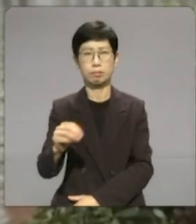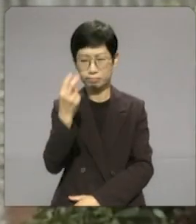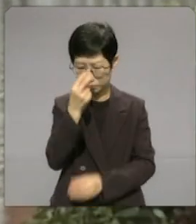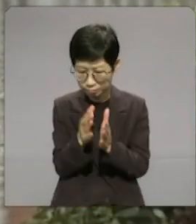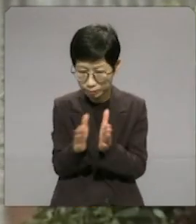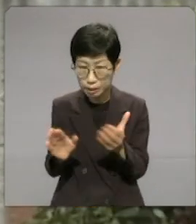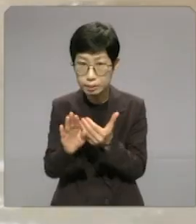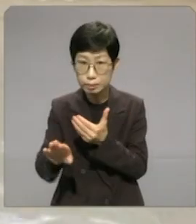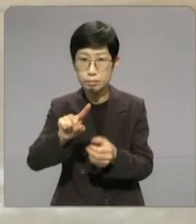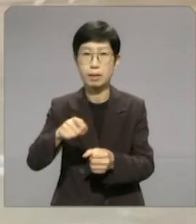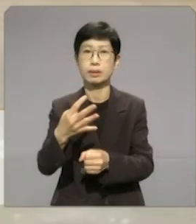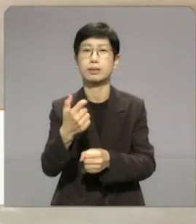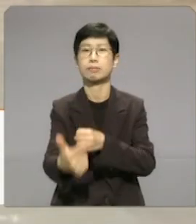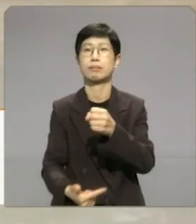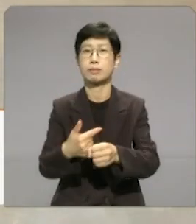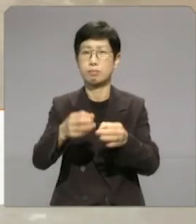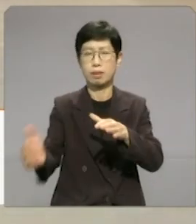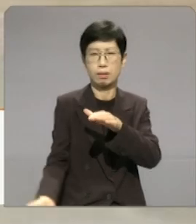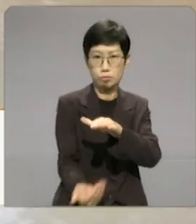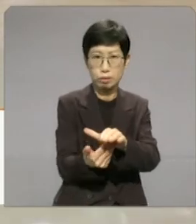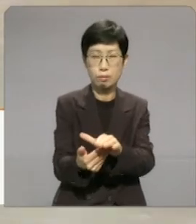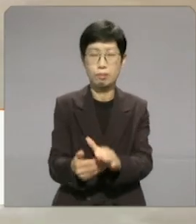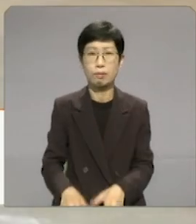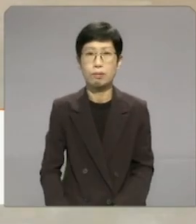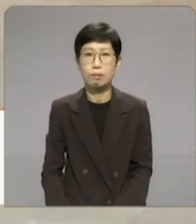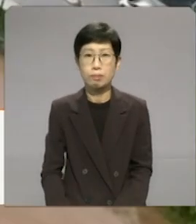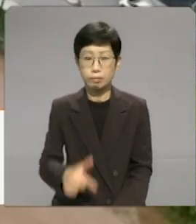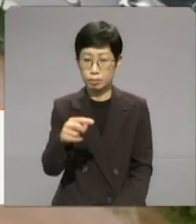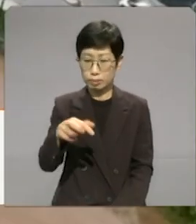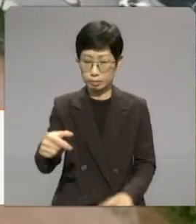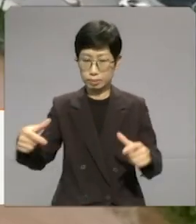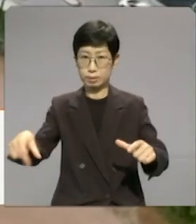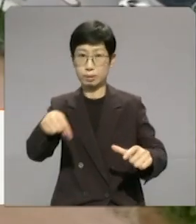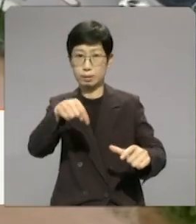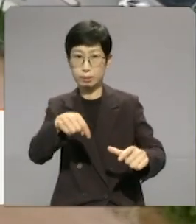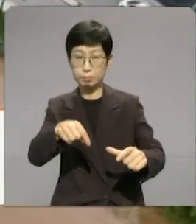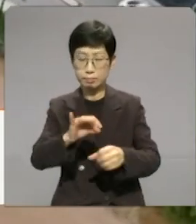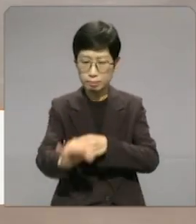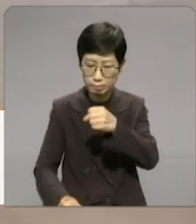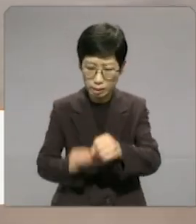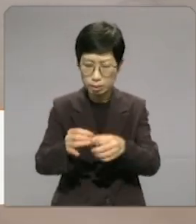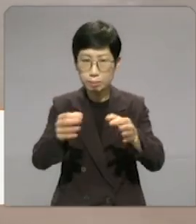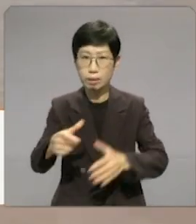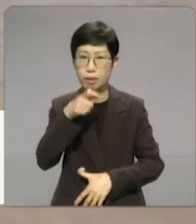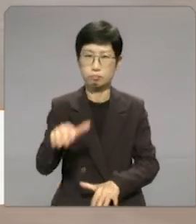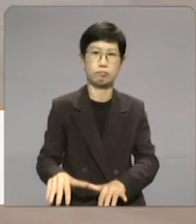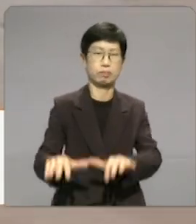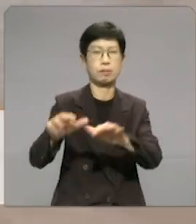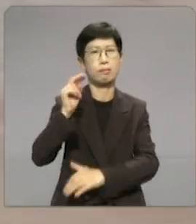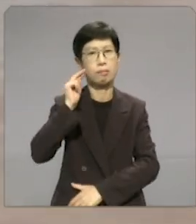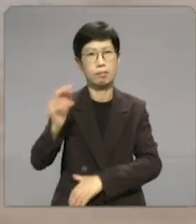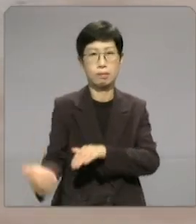지 146년 만에 최대치를 기록했고 노스캐롤라이나주 역시 100년 만에 최악의 홍수를